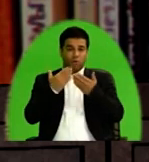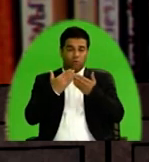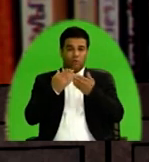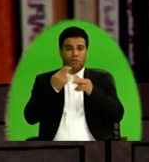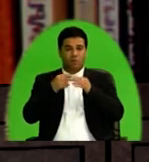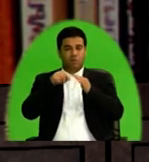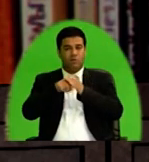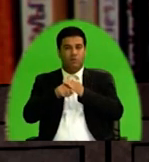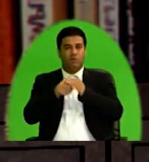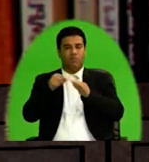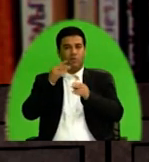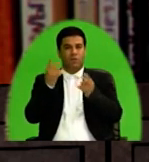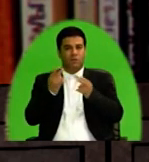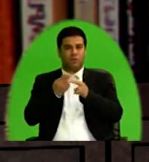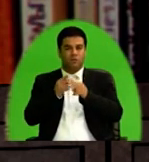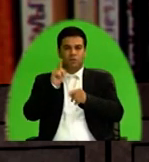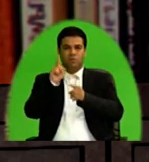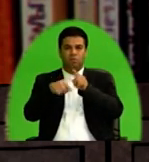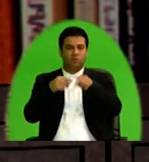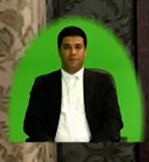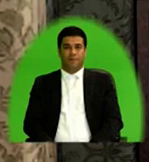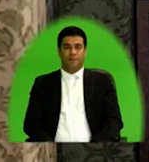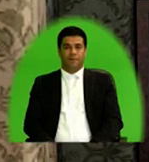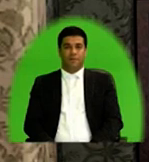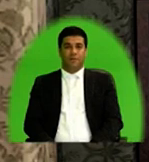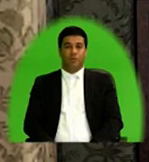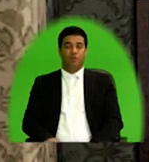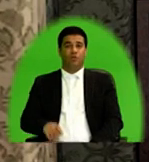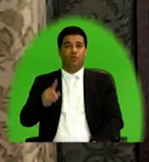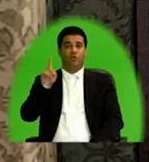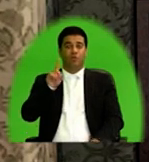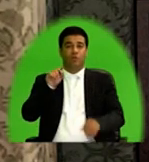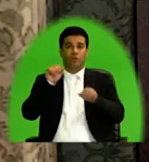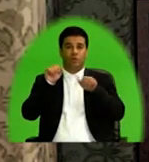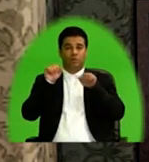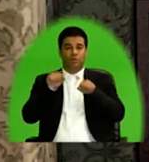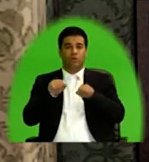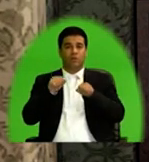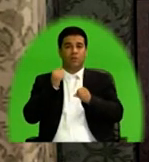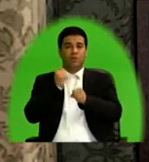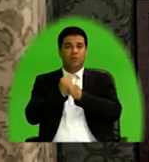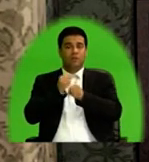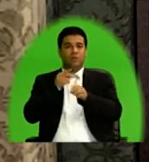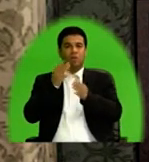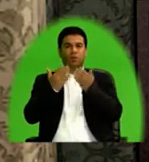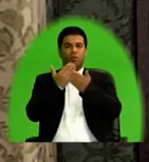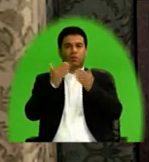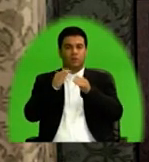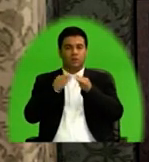наш подход должен исходить из этого принципа. Что все-таки можно делать, если ребенок не